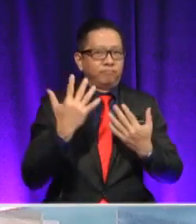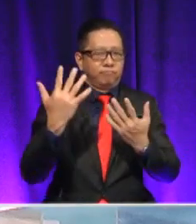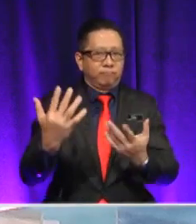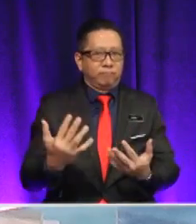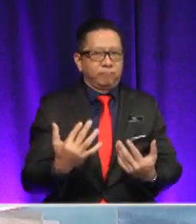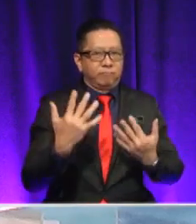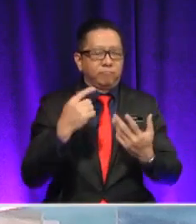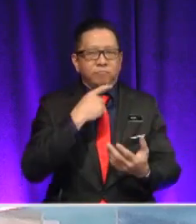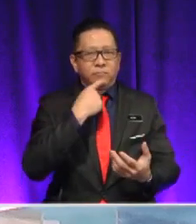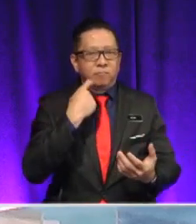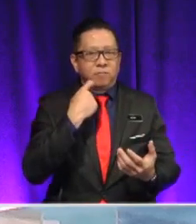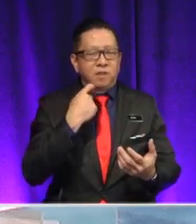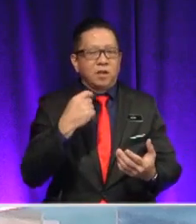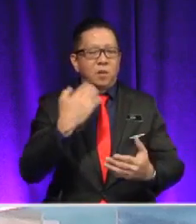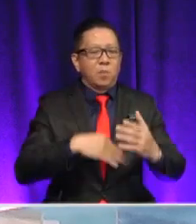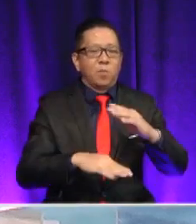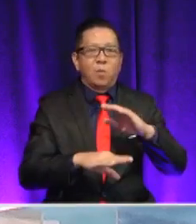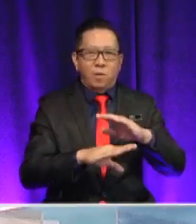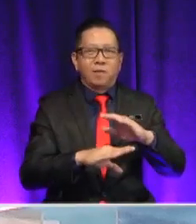yang bawah